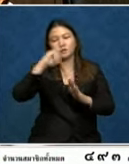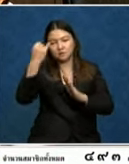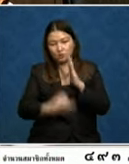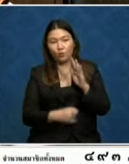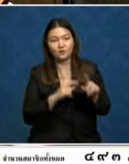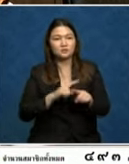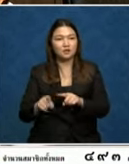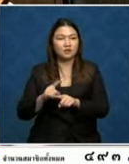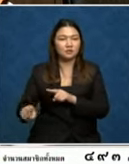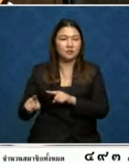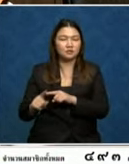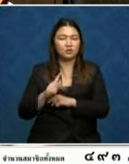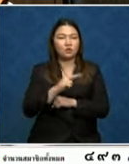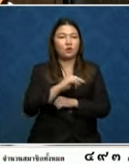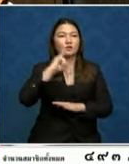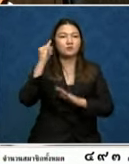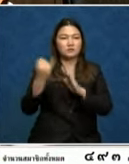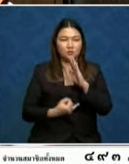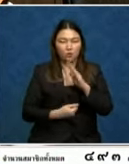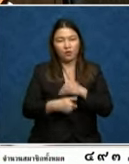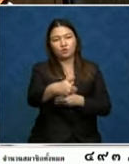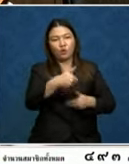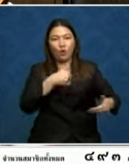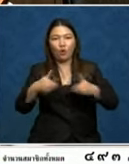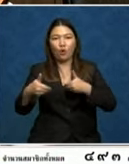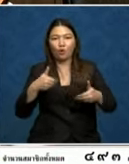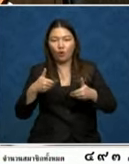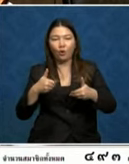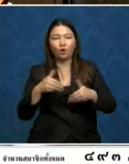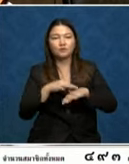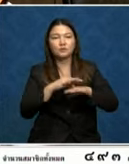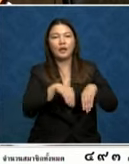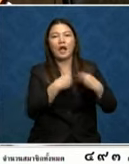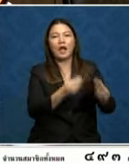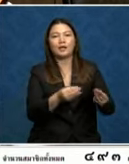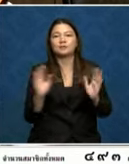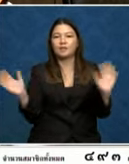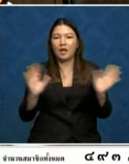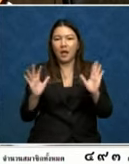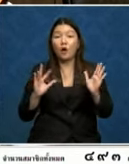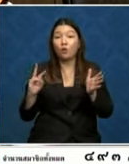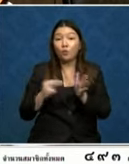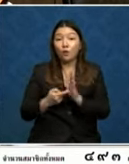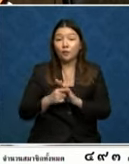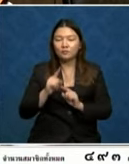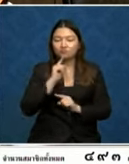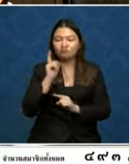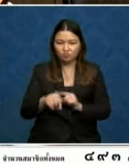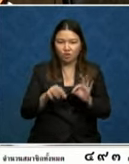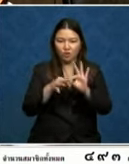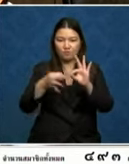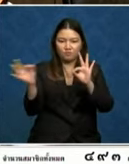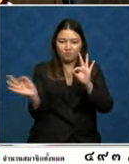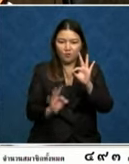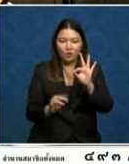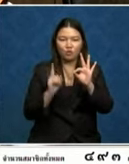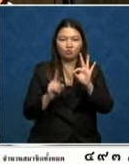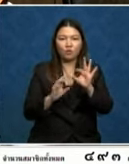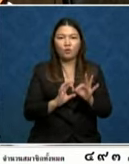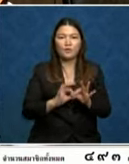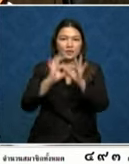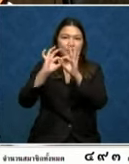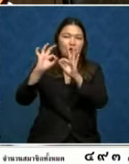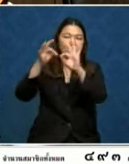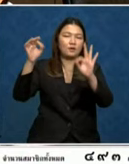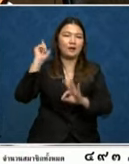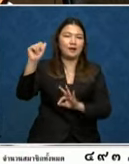ที่กอจัง seekersหองขอ หรอที่องการบิธาใหจหลองขอแต่เขียนถ้อยคำที่มันสอบรับกับหากการที่